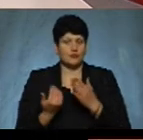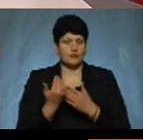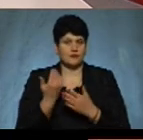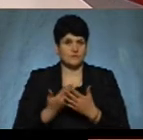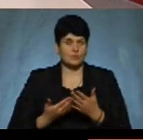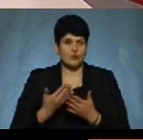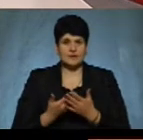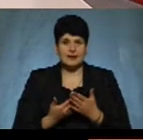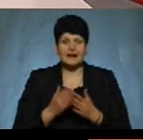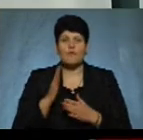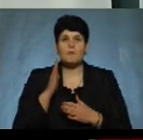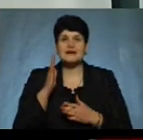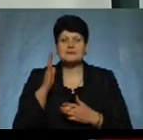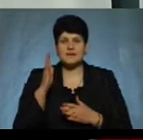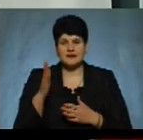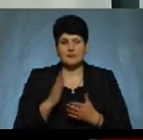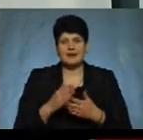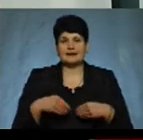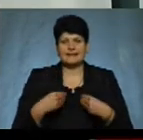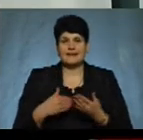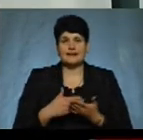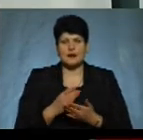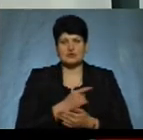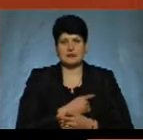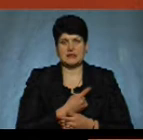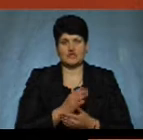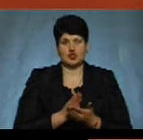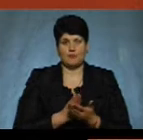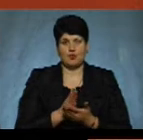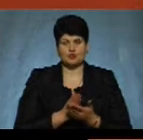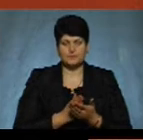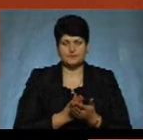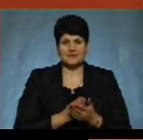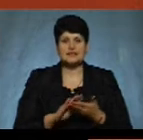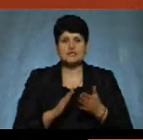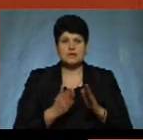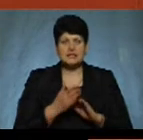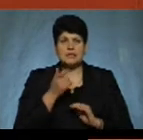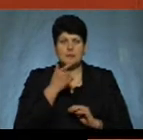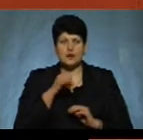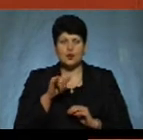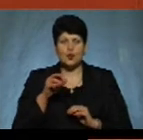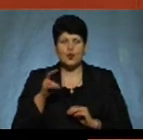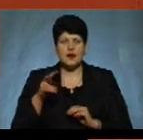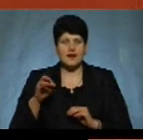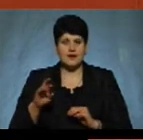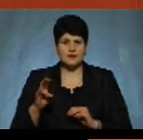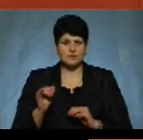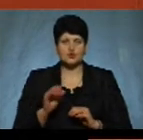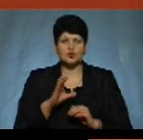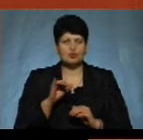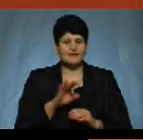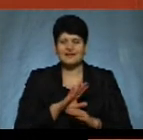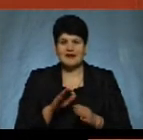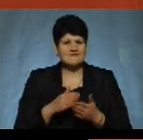яка перспективи мала б надати якісні медичні послуги. Однак ситуація з пані Уляною Супрун не відміняє медичної реформи. Працюємо